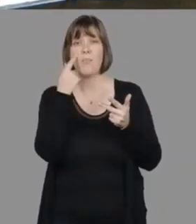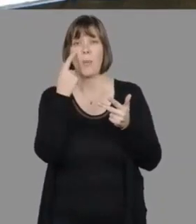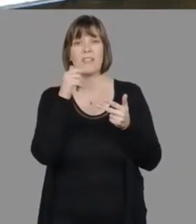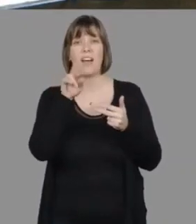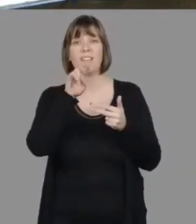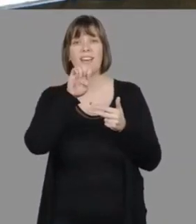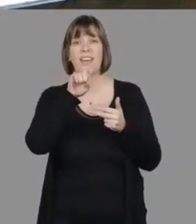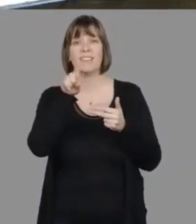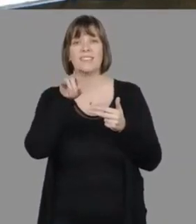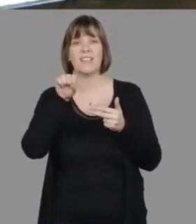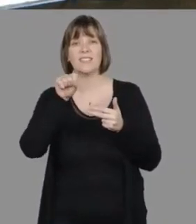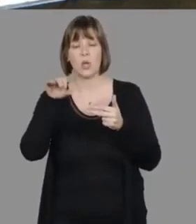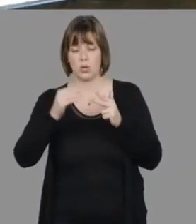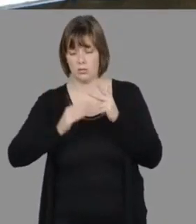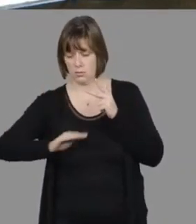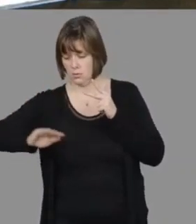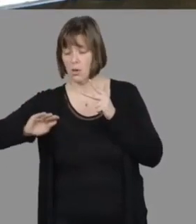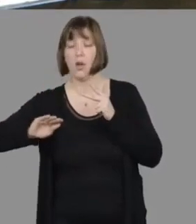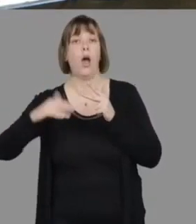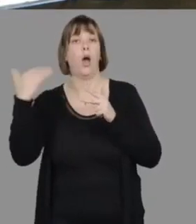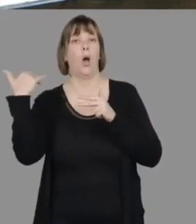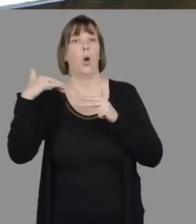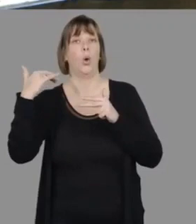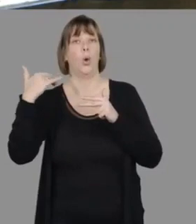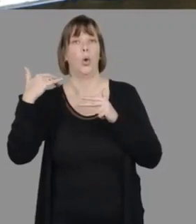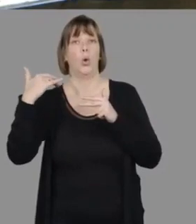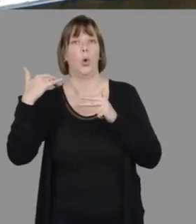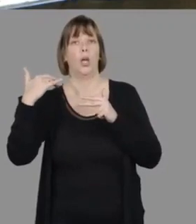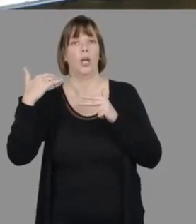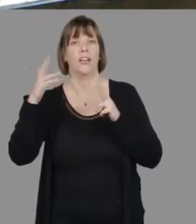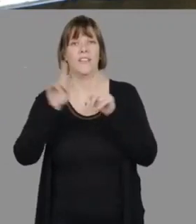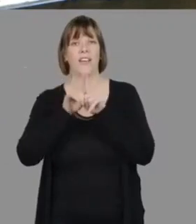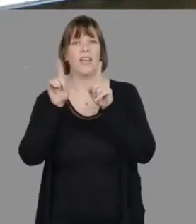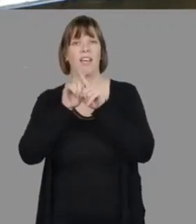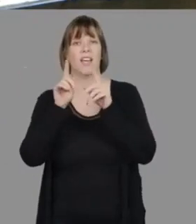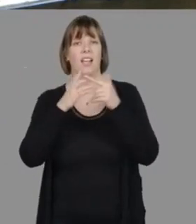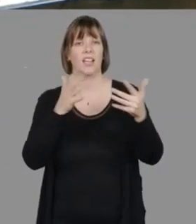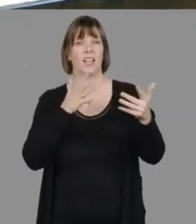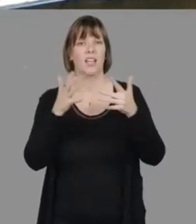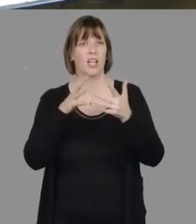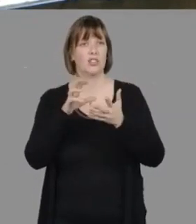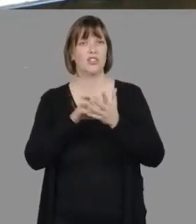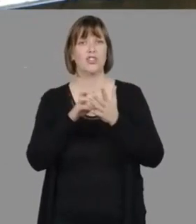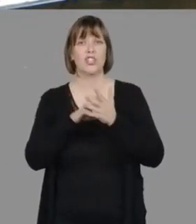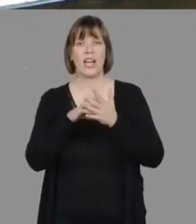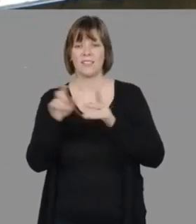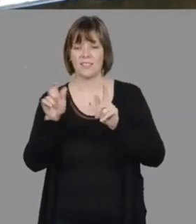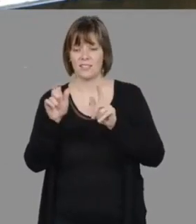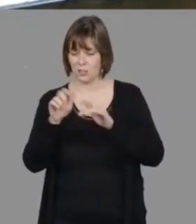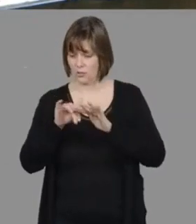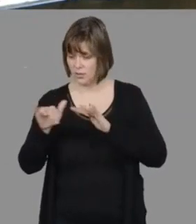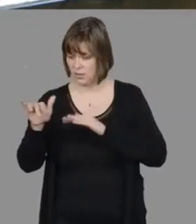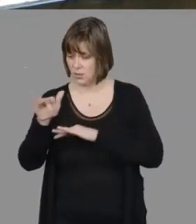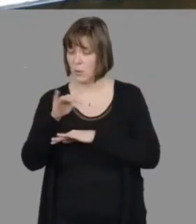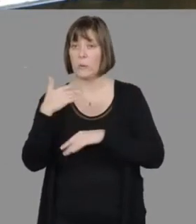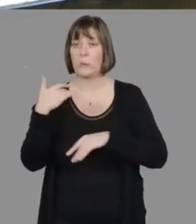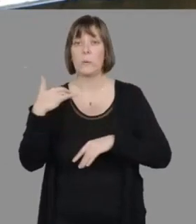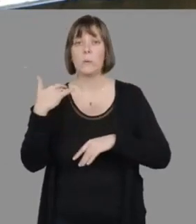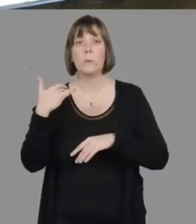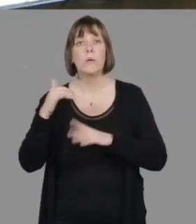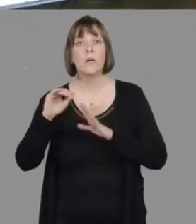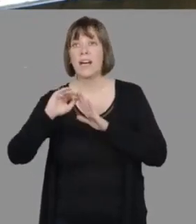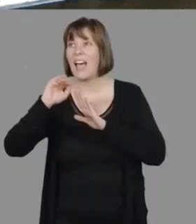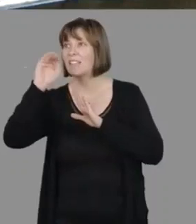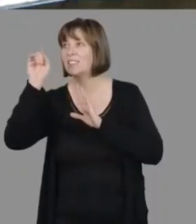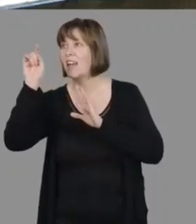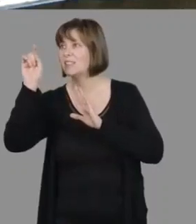Rezession. Die Unsicherheit in ganz weiten Teilen unserer Stadtgesellschaft ist, finde ich, ja, einer spannenden